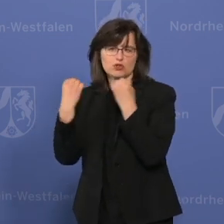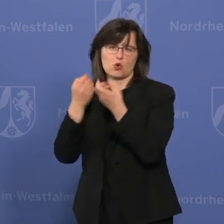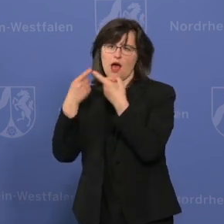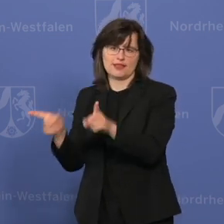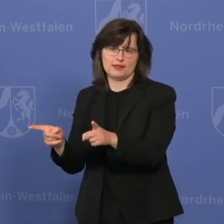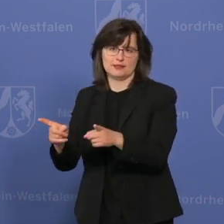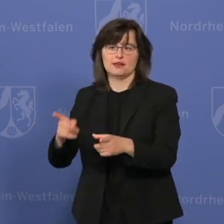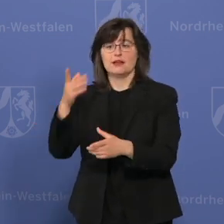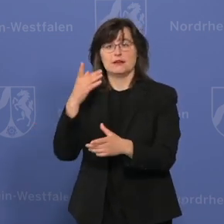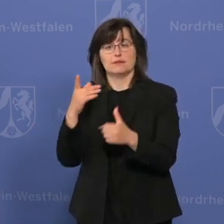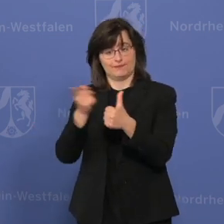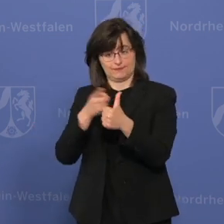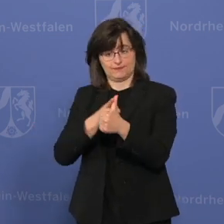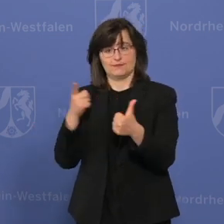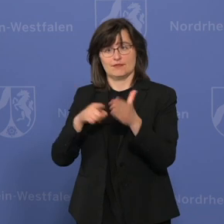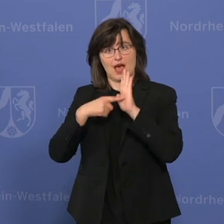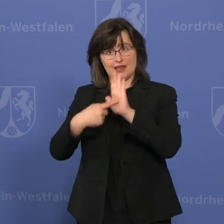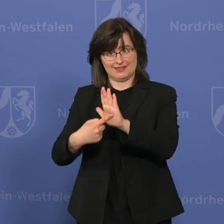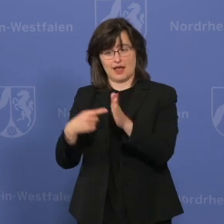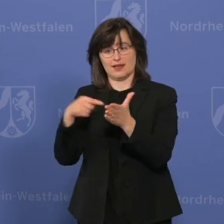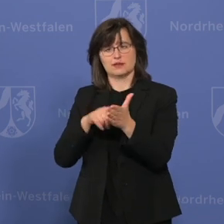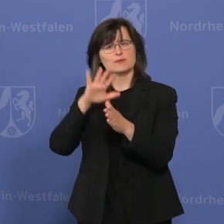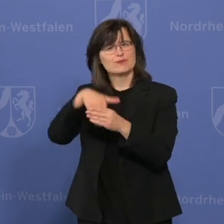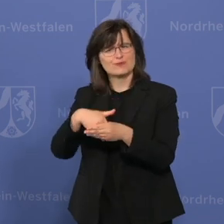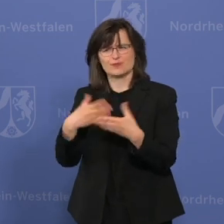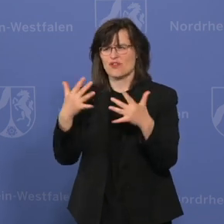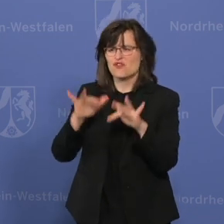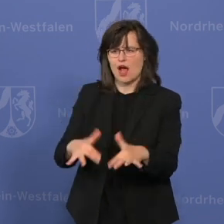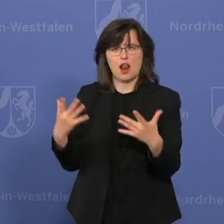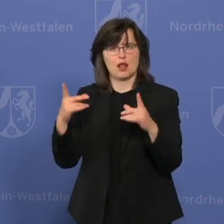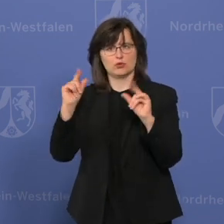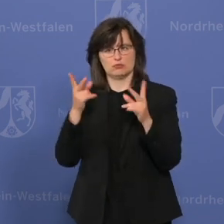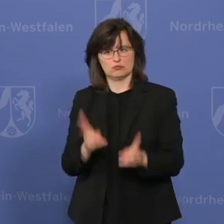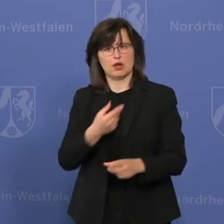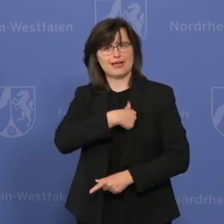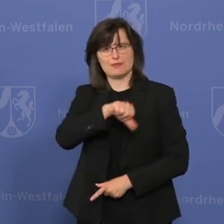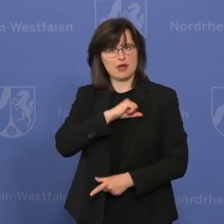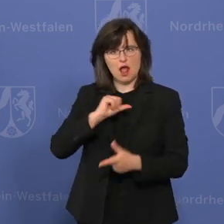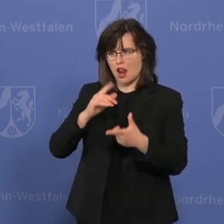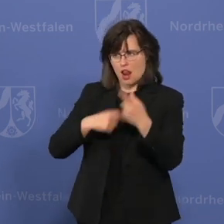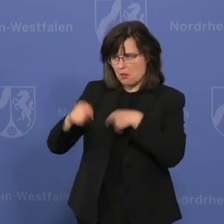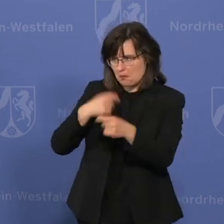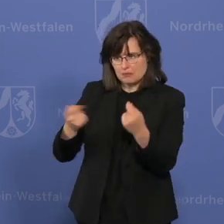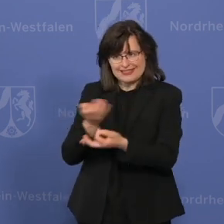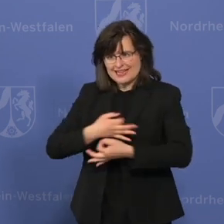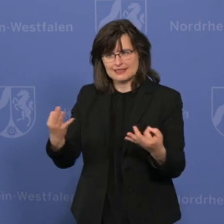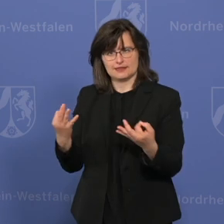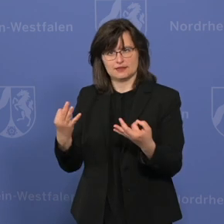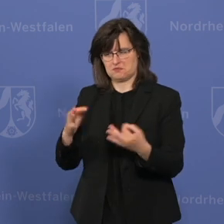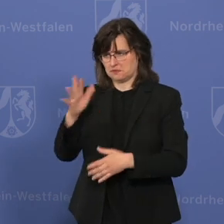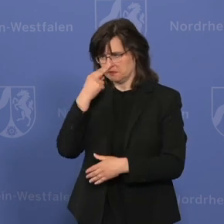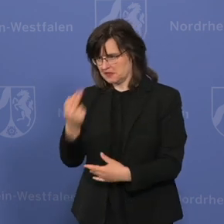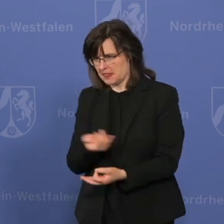den angezeigten Fällen auch um Fälle, wo gar keine kriminelle Handlung offensichtlich vorliegt, sondern